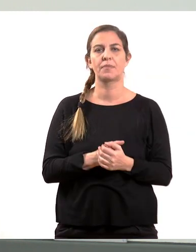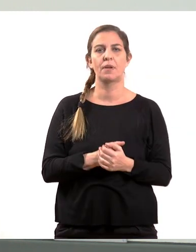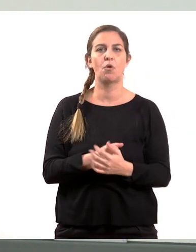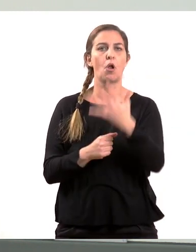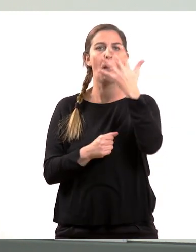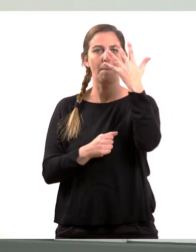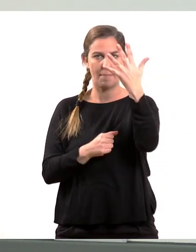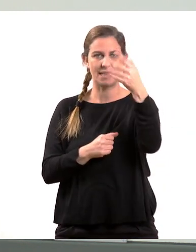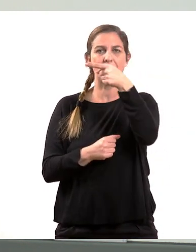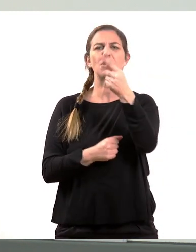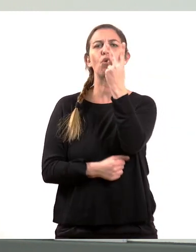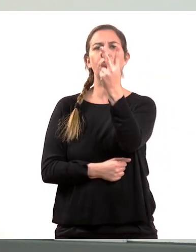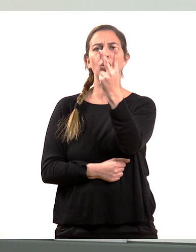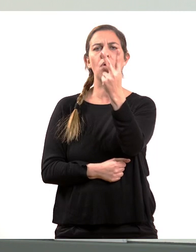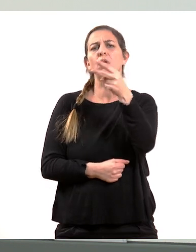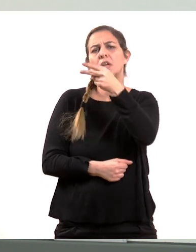5. 3.